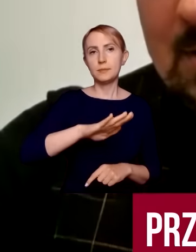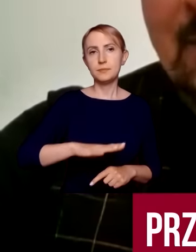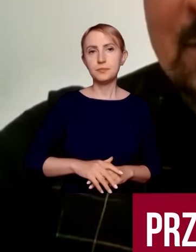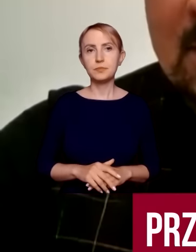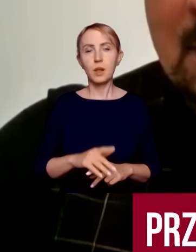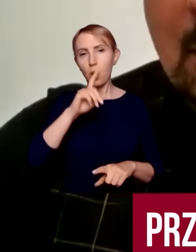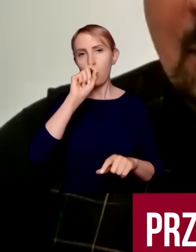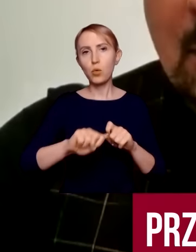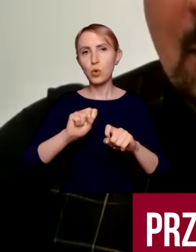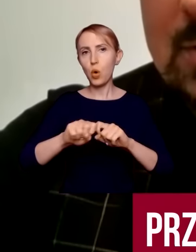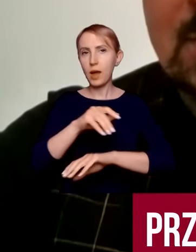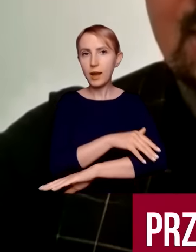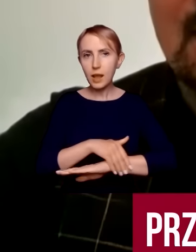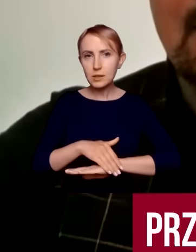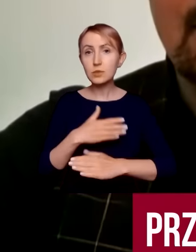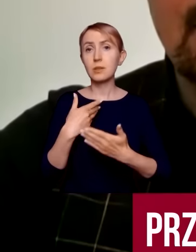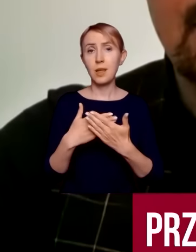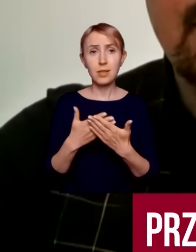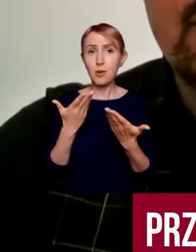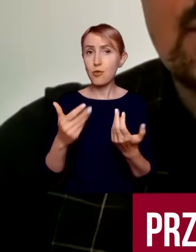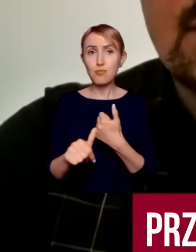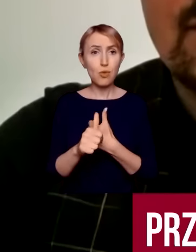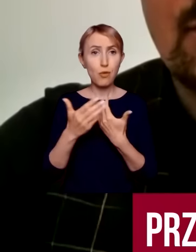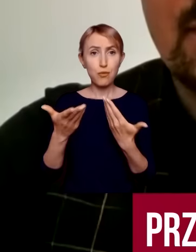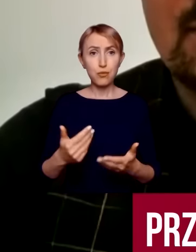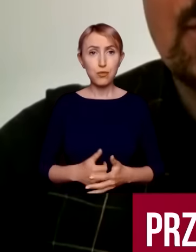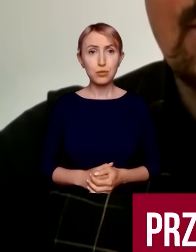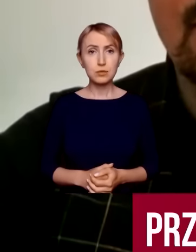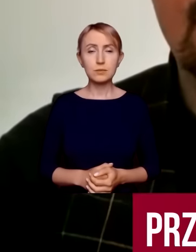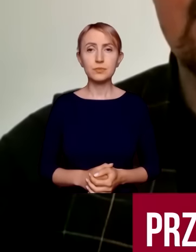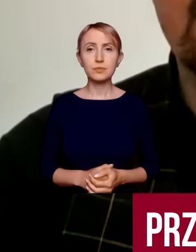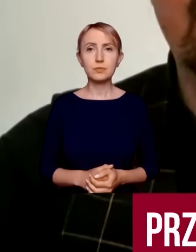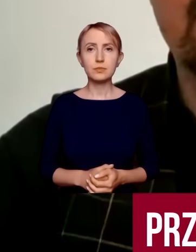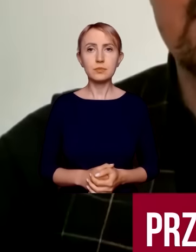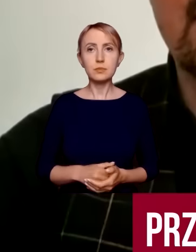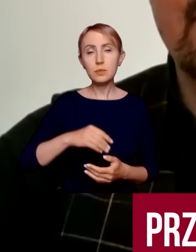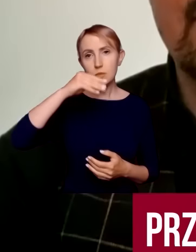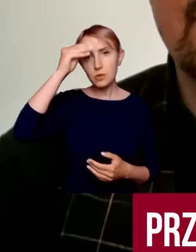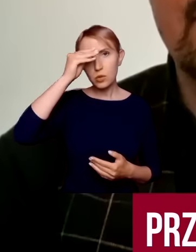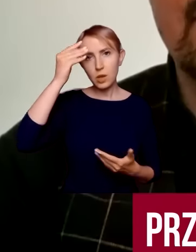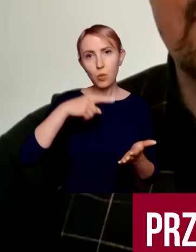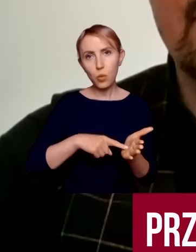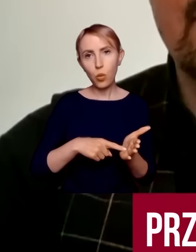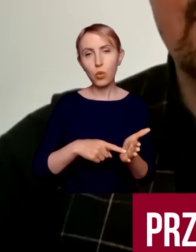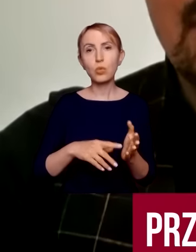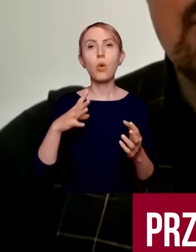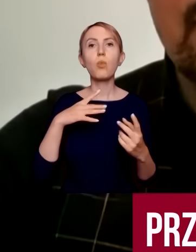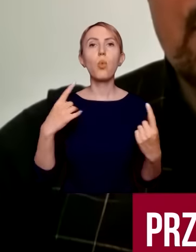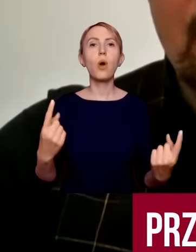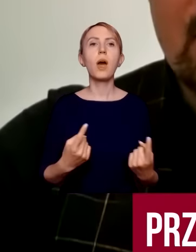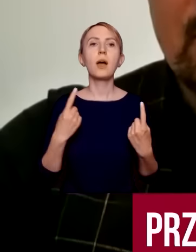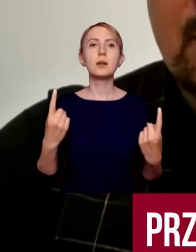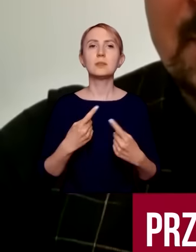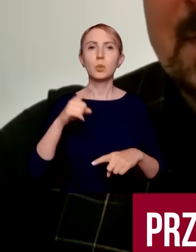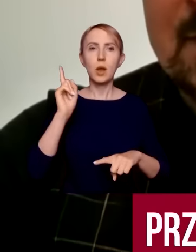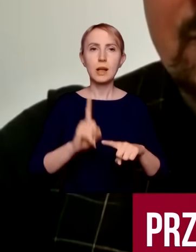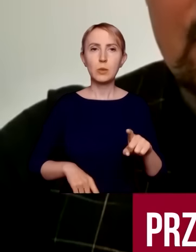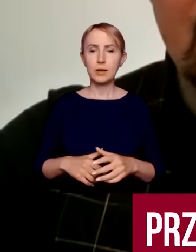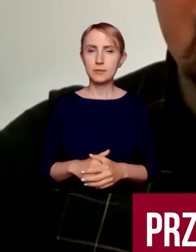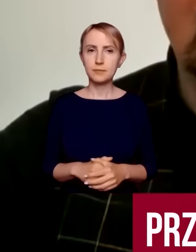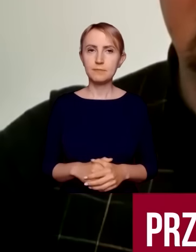kontroli granicznej właśnie z tego powodu, czyli jednak wnioski wyciągnięto, że było to zjawisko złe. Oczywiście możemy